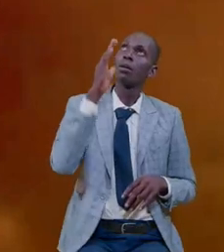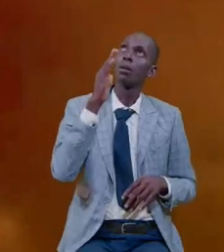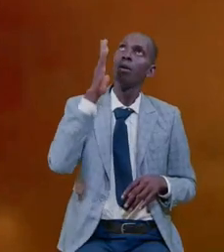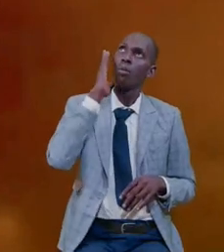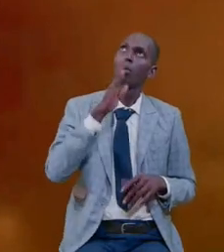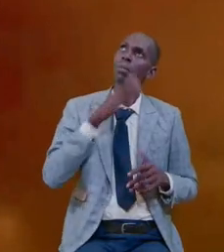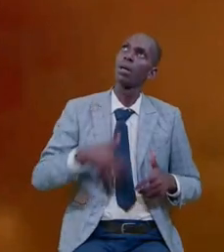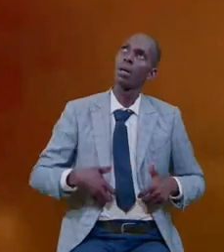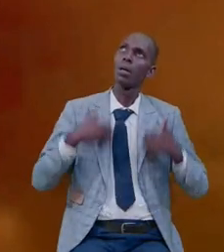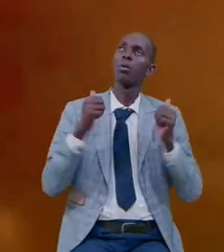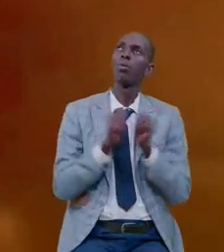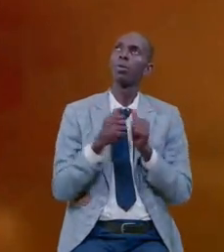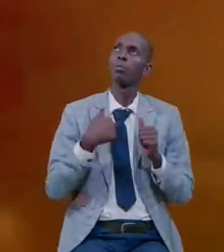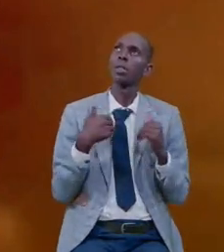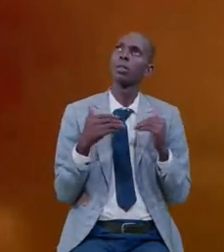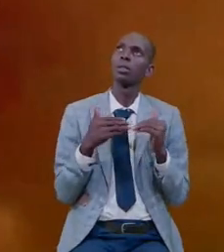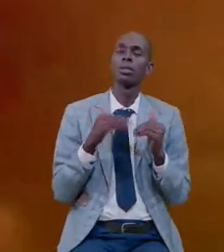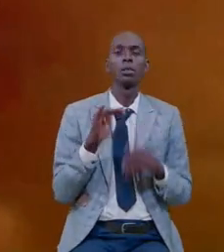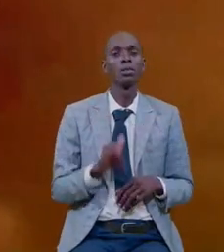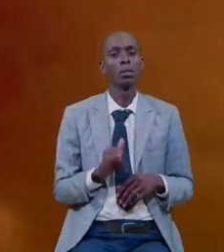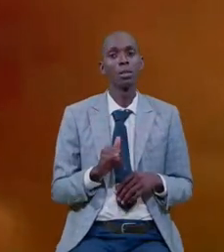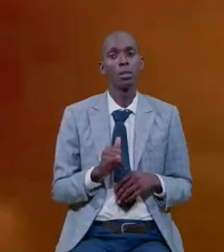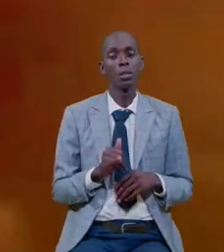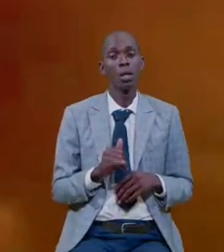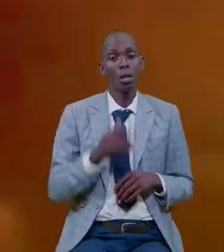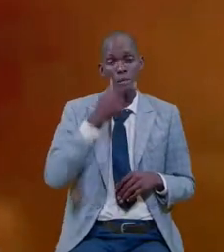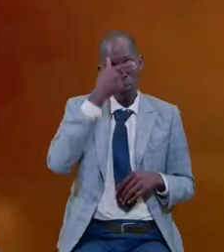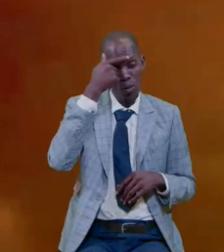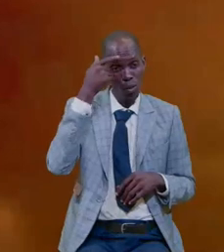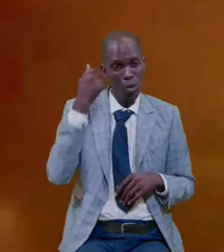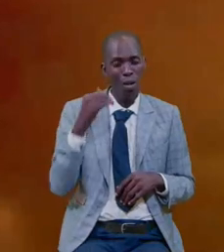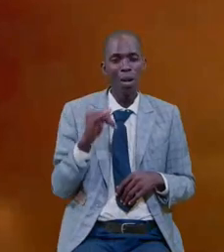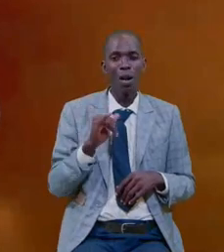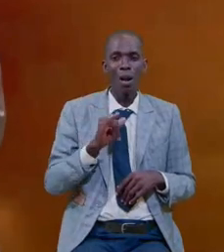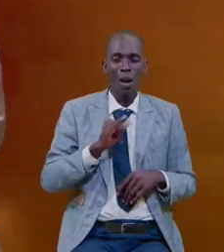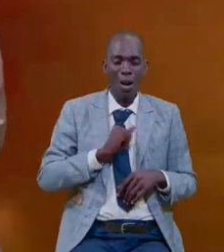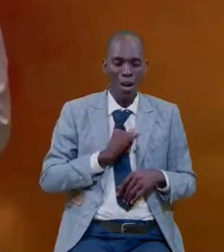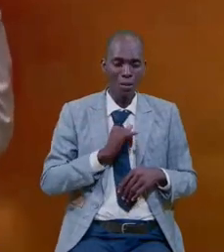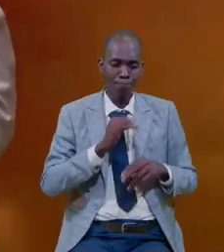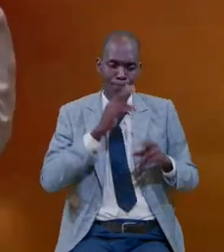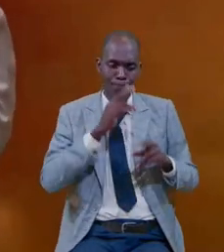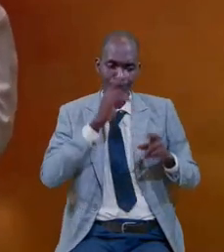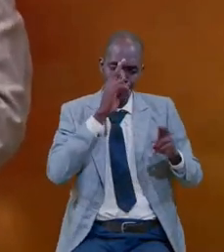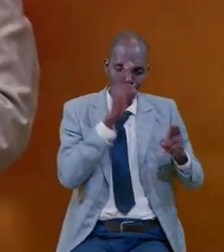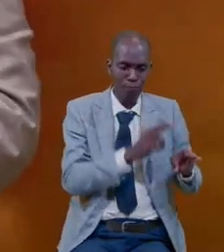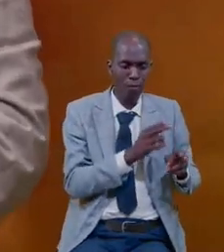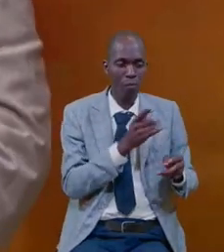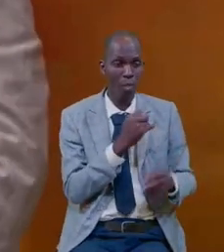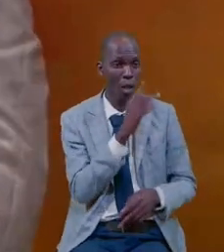Dieu se fâchera contre moi. Mais parce que j'élève l'homme là, la femme